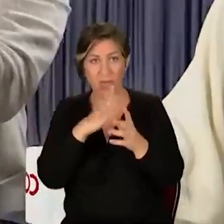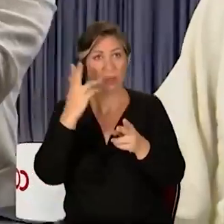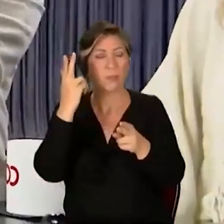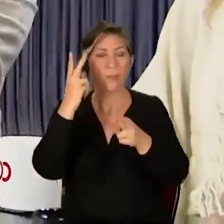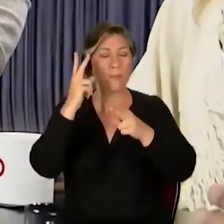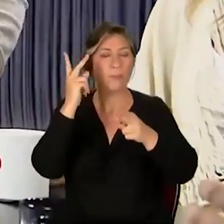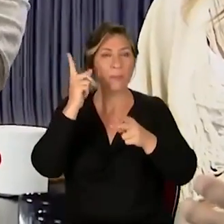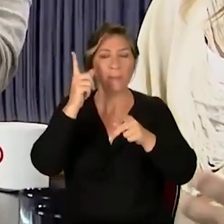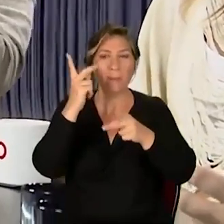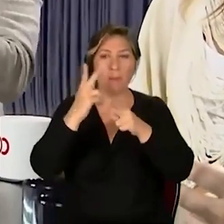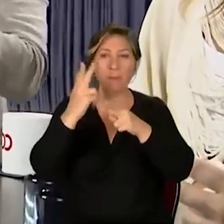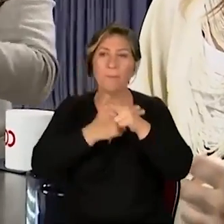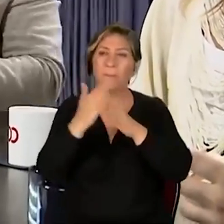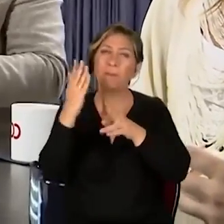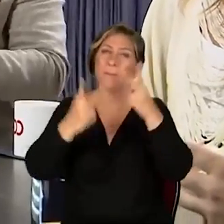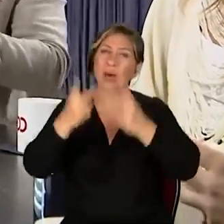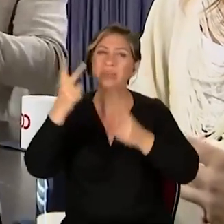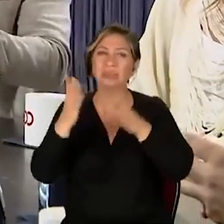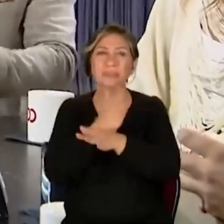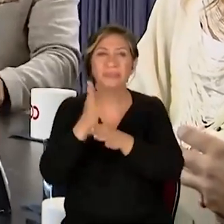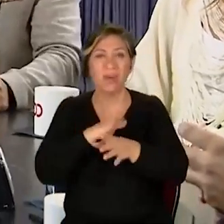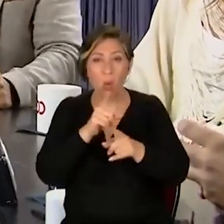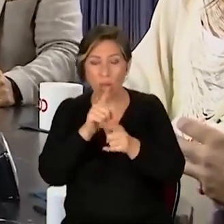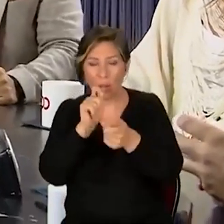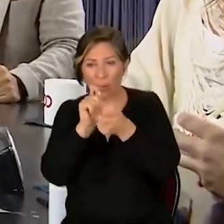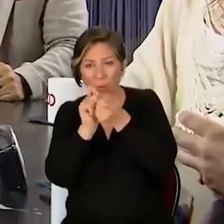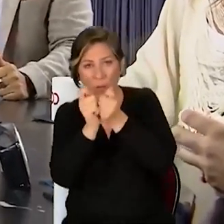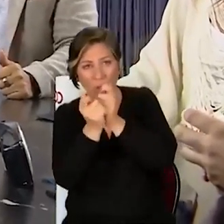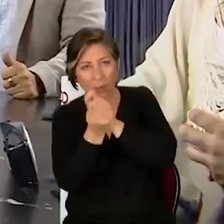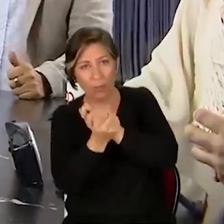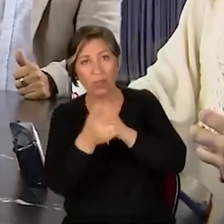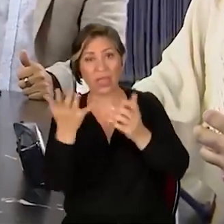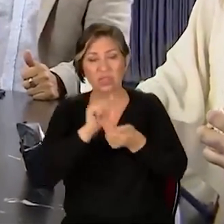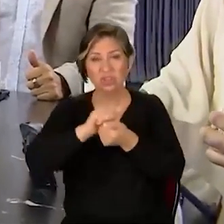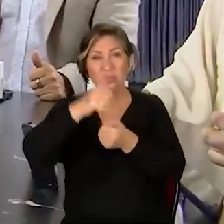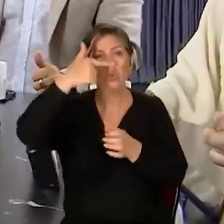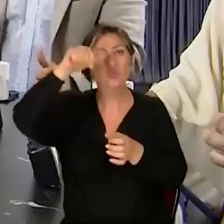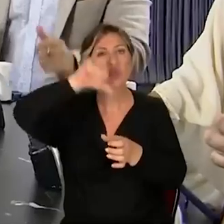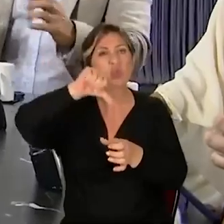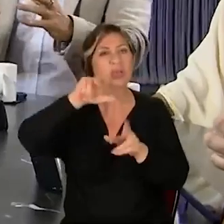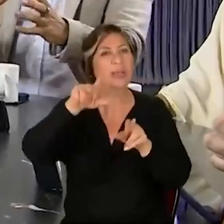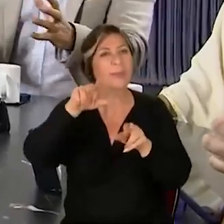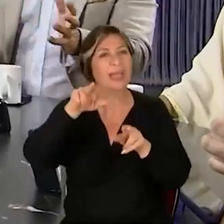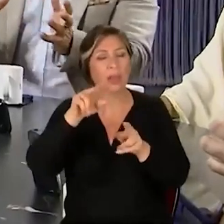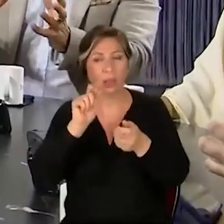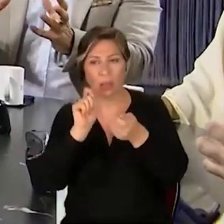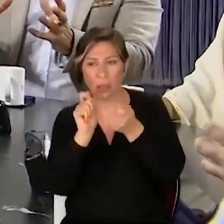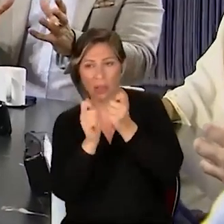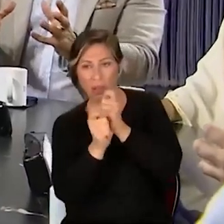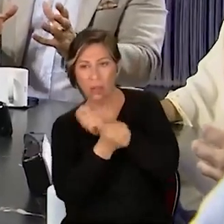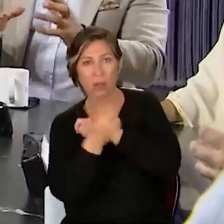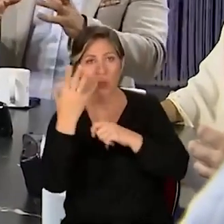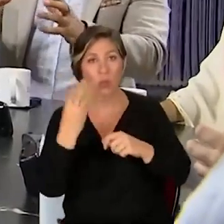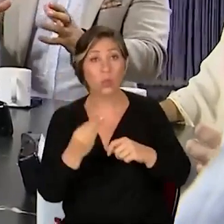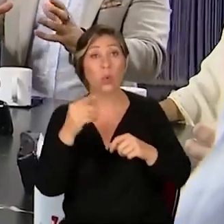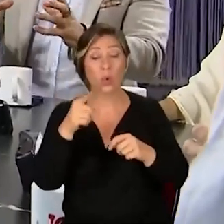Bir takım maddeler var. Bu dönüştüğü maddelerden bir tanesi de oksijenin hipokloramik asit, yani çamaşır suyuna dönüşüyor. Dolayısıyla çamaşır suyuna dönüştüğü